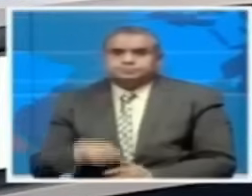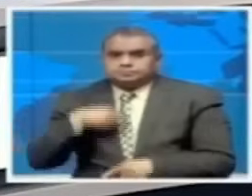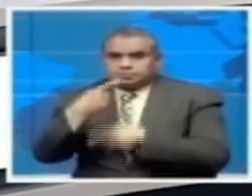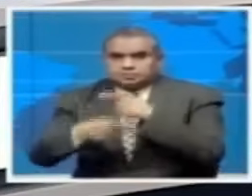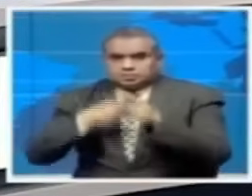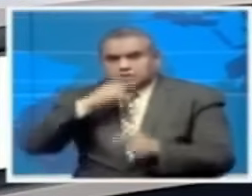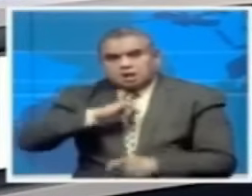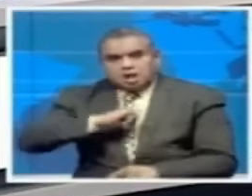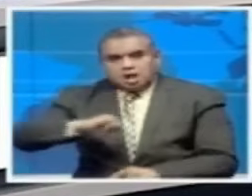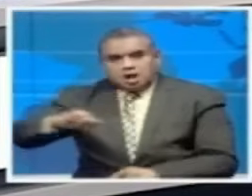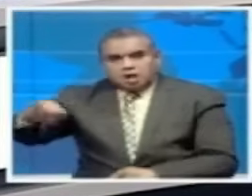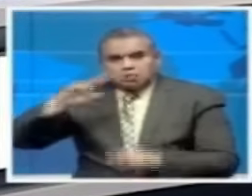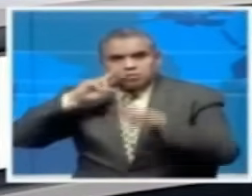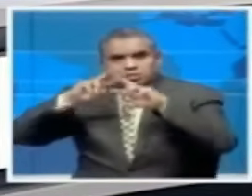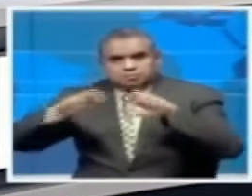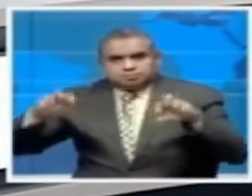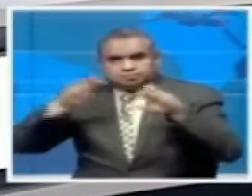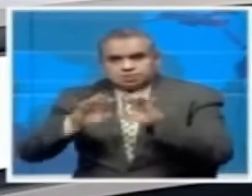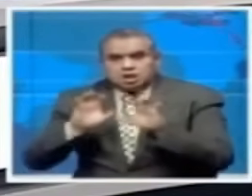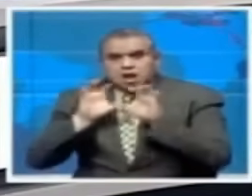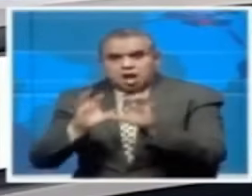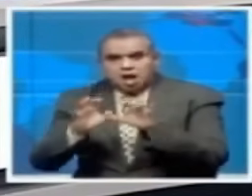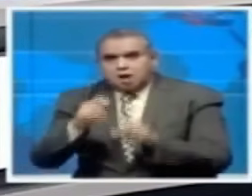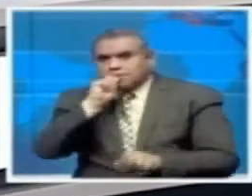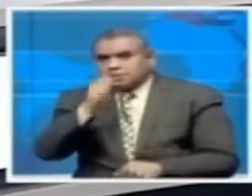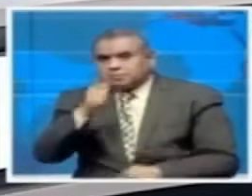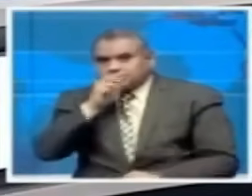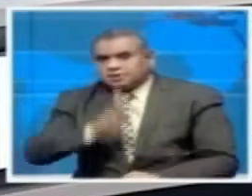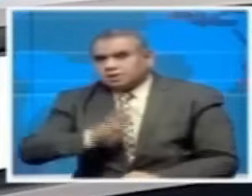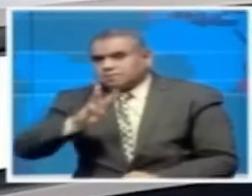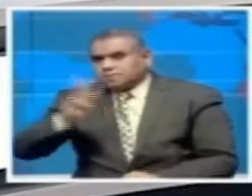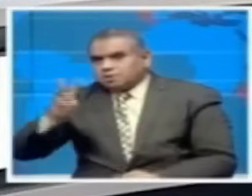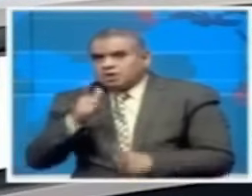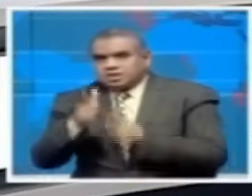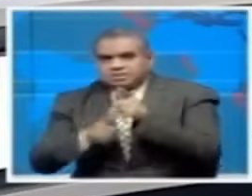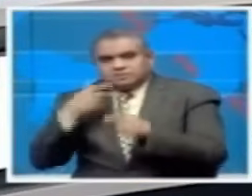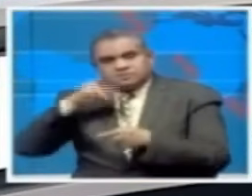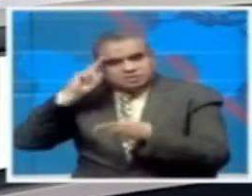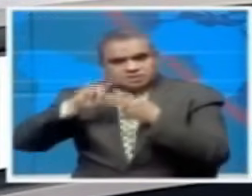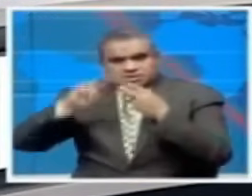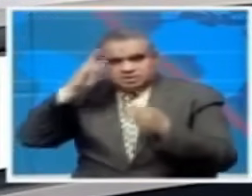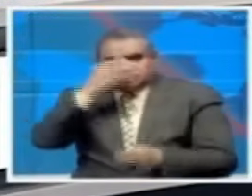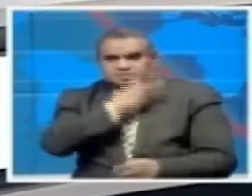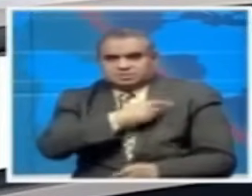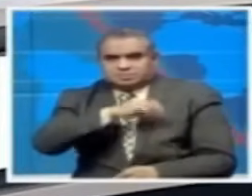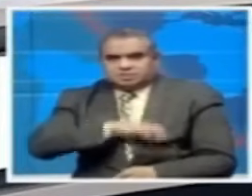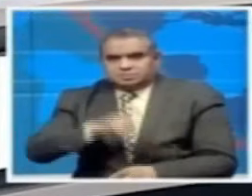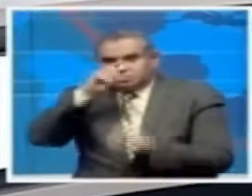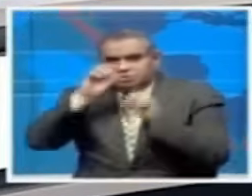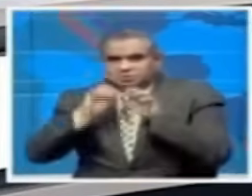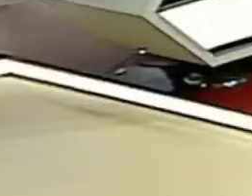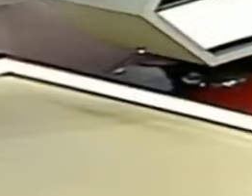ودائما يمكنكم متابعتنا عبر ماسبيرو.eg. شكرا طيب المتابعة وإلى اللقاء. إلى اللقاء.